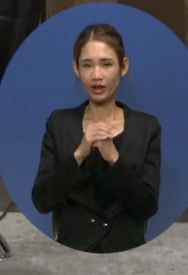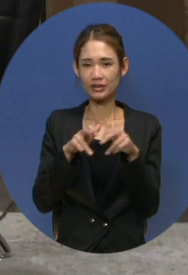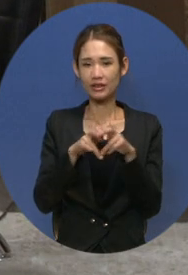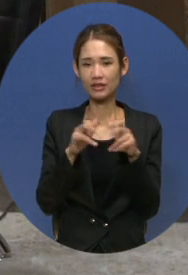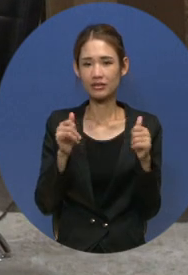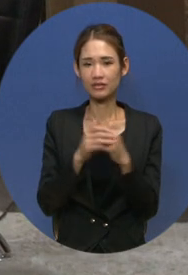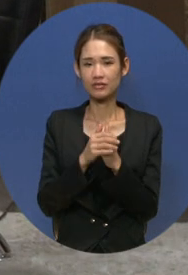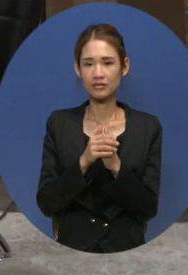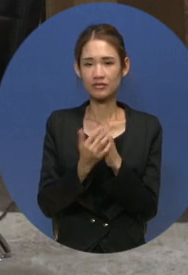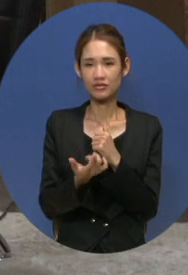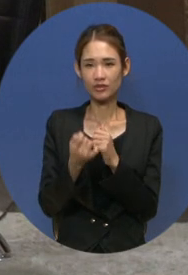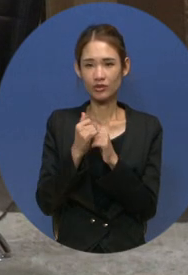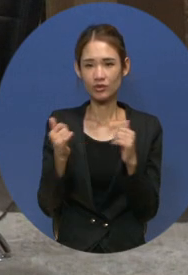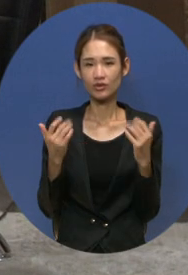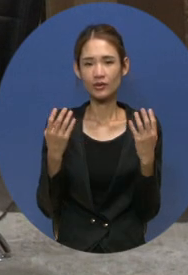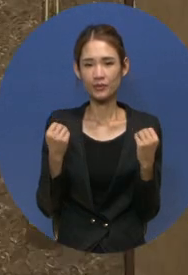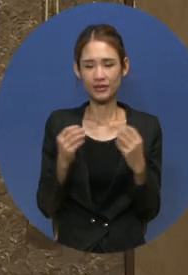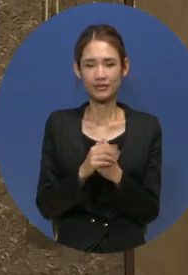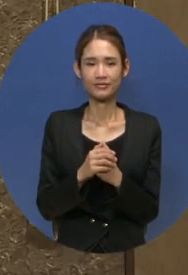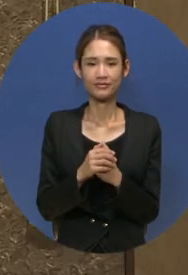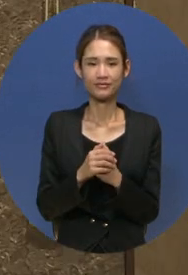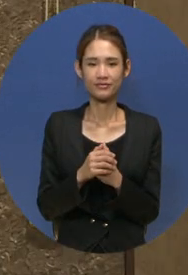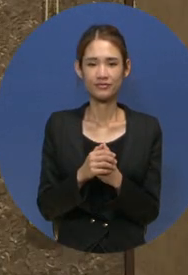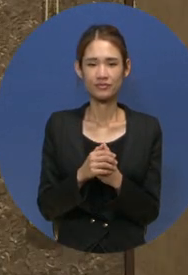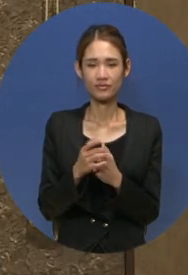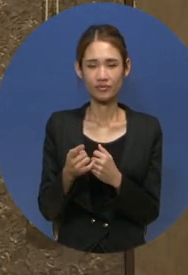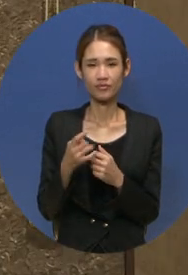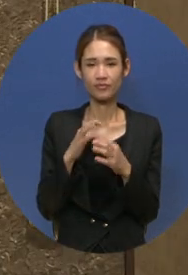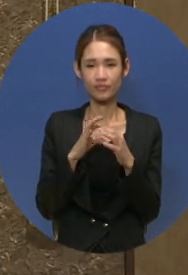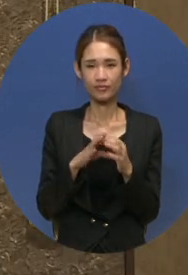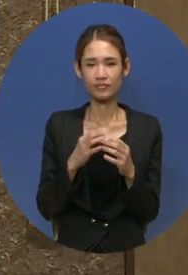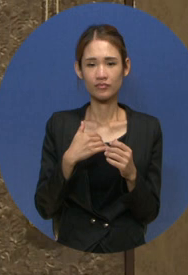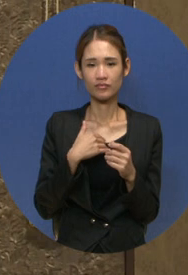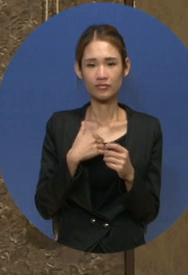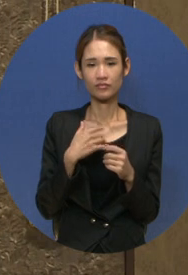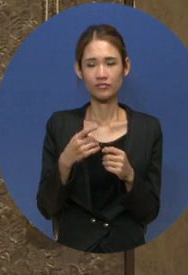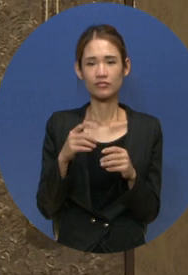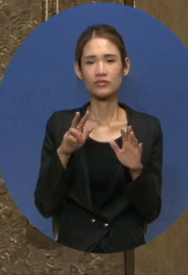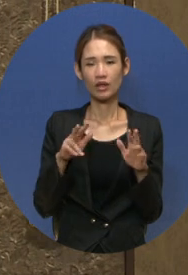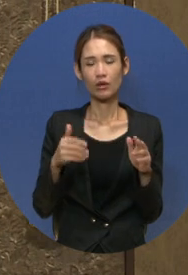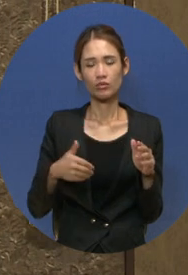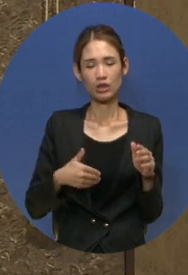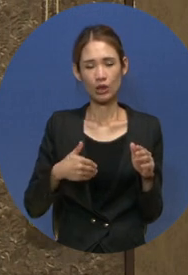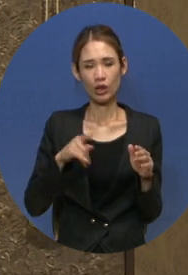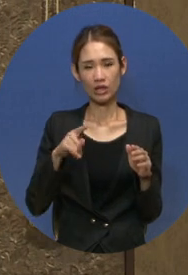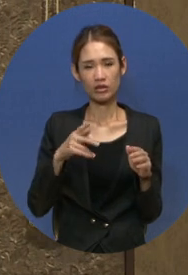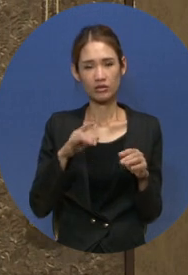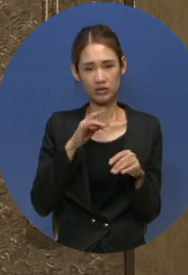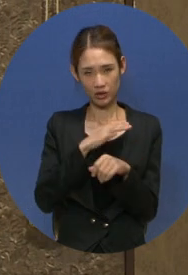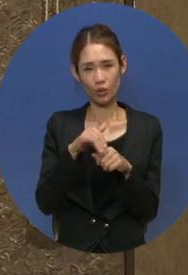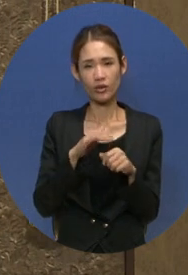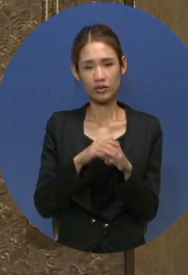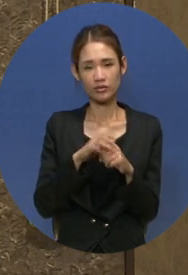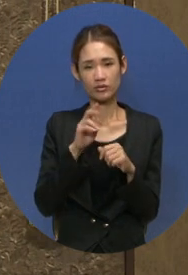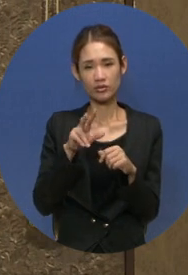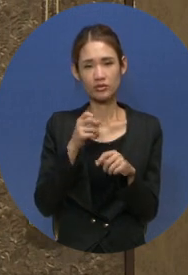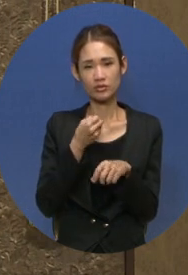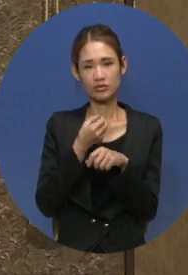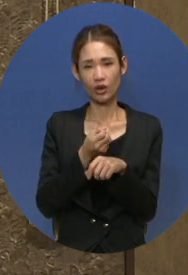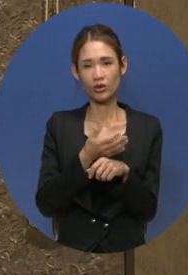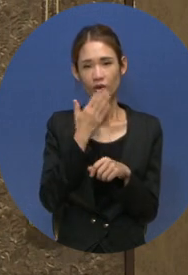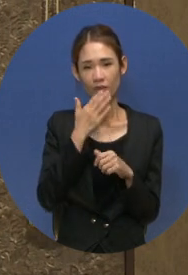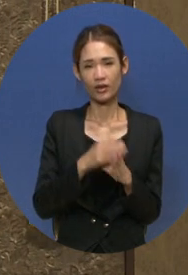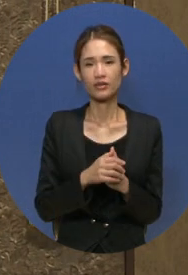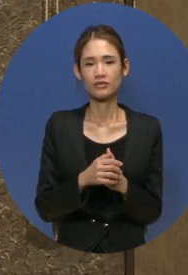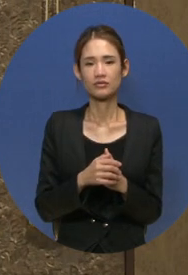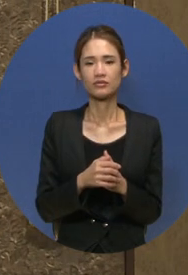장애인분들이 직관적인 분들이에요. 예. 예. 그래서 그걸 통해서 나 지금 이거 필요하고 나 지금 이런 상태인 거고 네. 그거를 전달할 수가